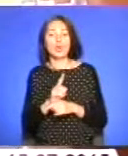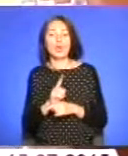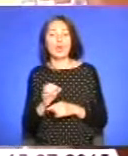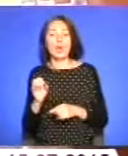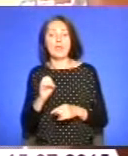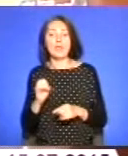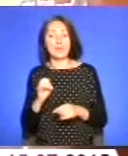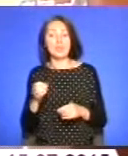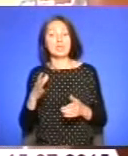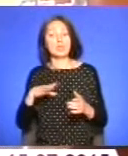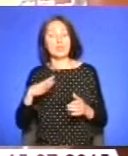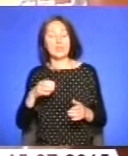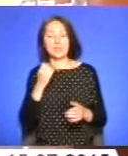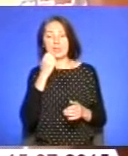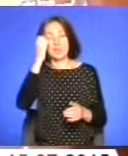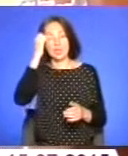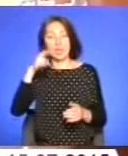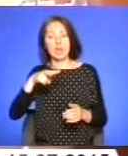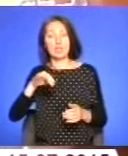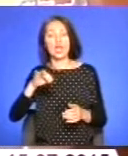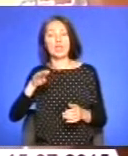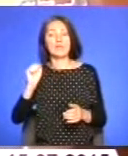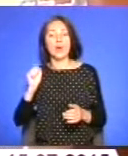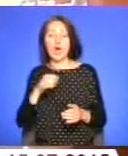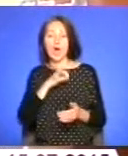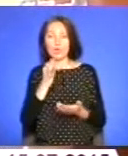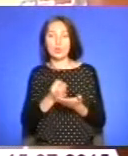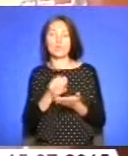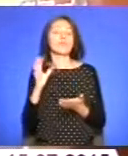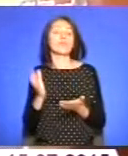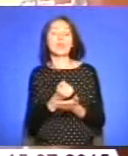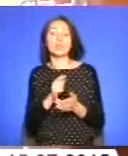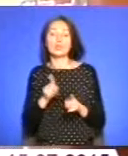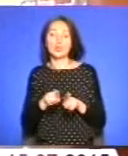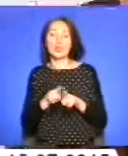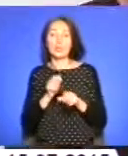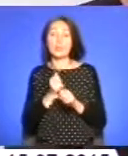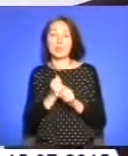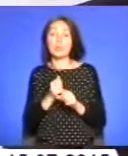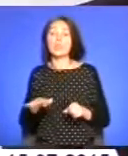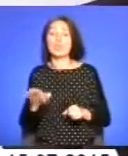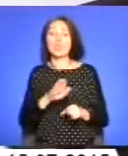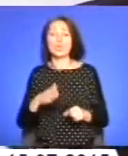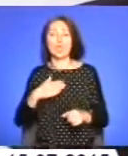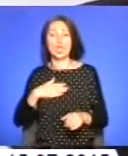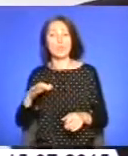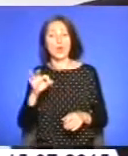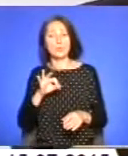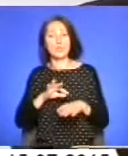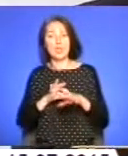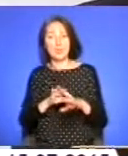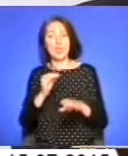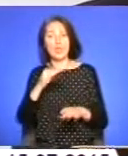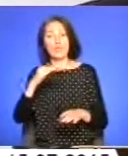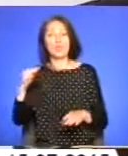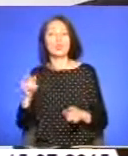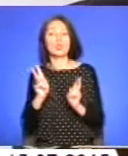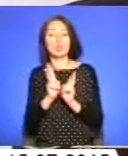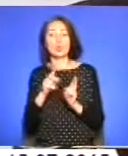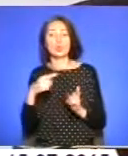завдяки литовському досвіду щось подібне вдасться втілити в життя і на території нашої області. Провели офіційну зустріч з головою обласної